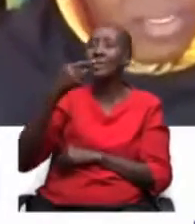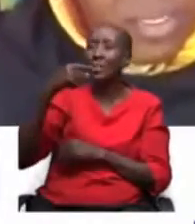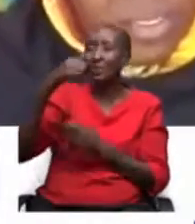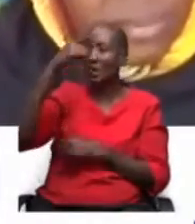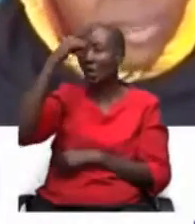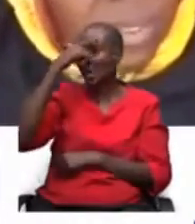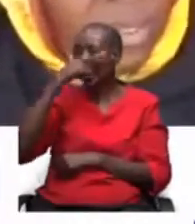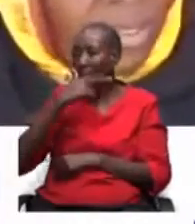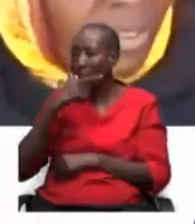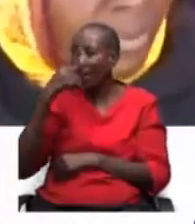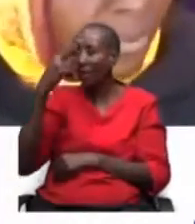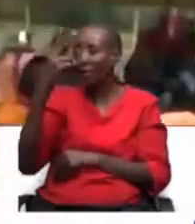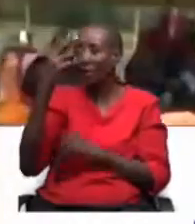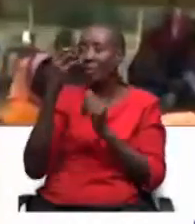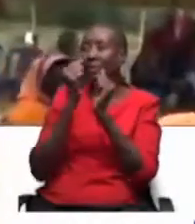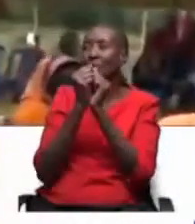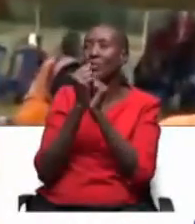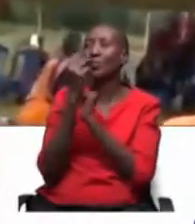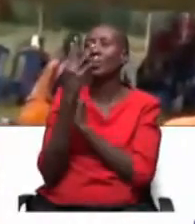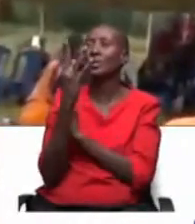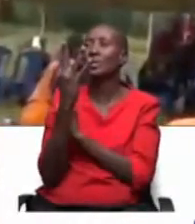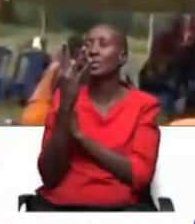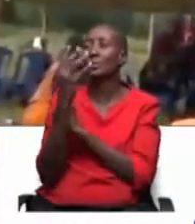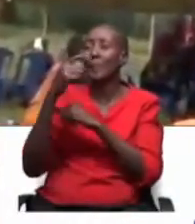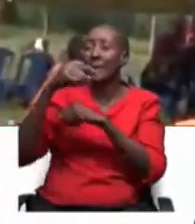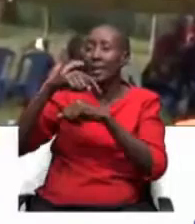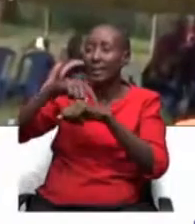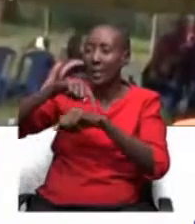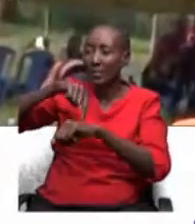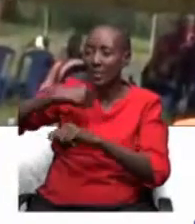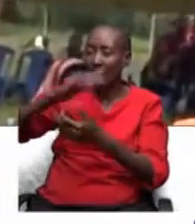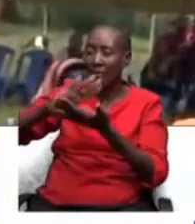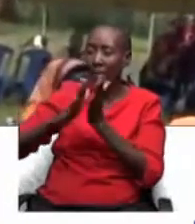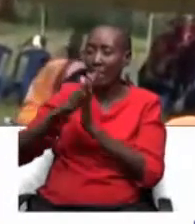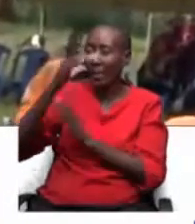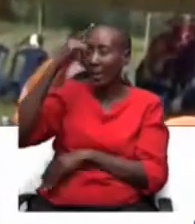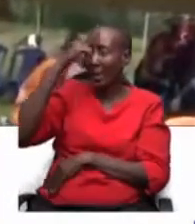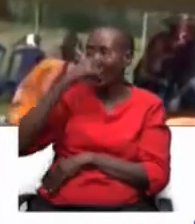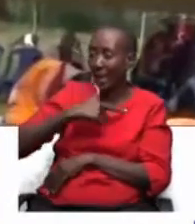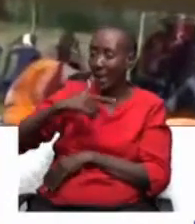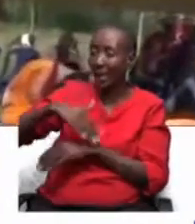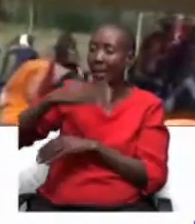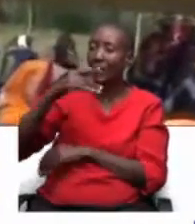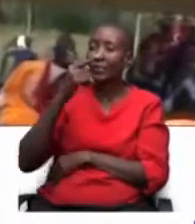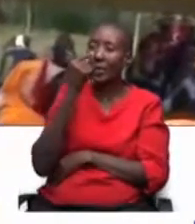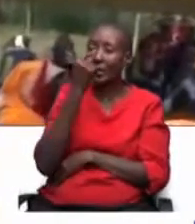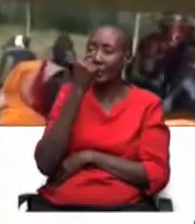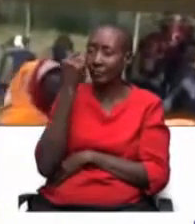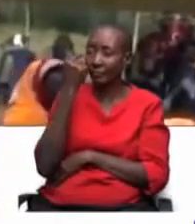mwaka 2014. Wakati nilipotea macho yangu nilikuwa baada ya kufanya operation